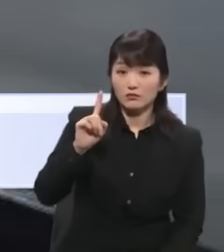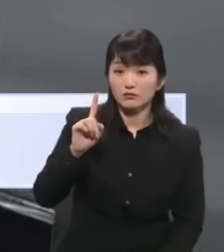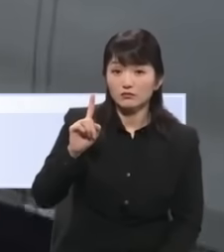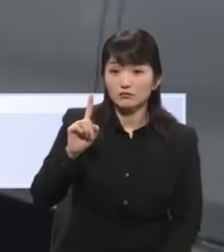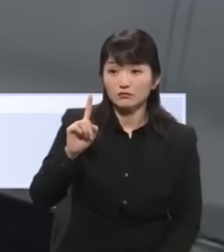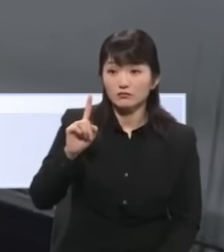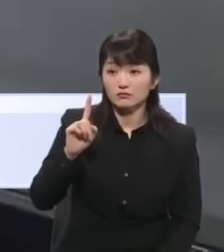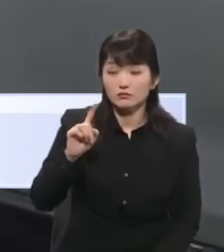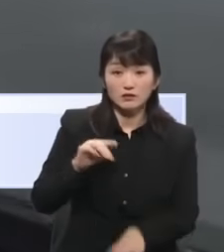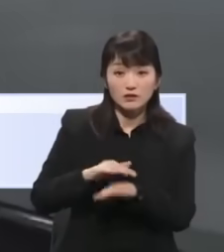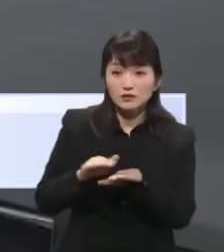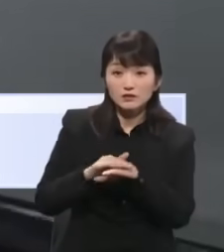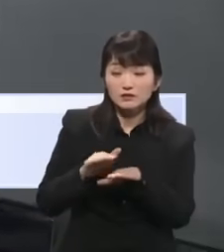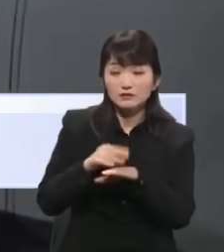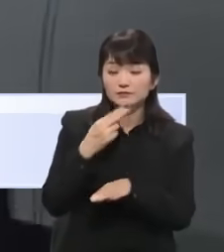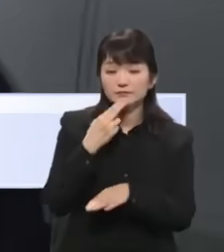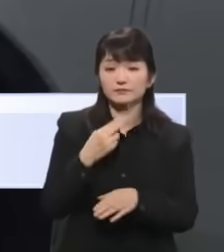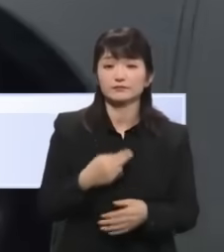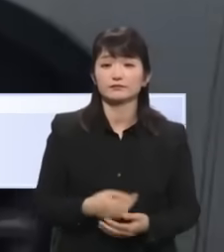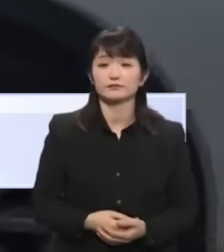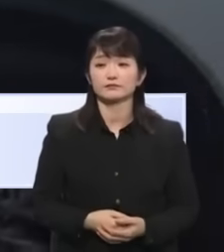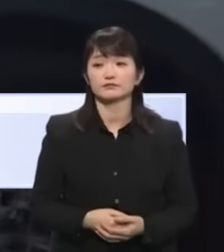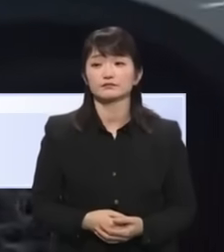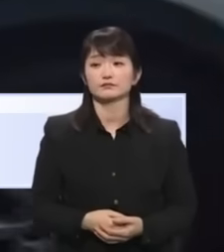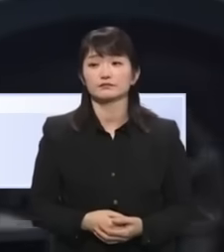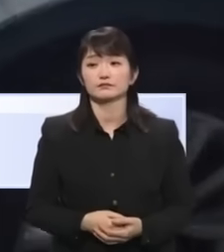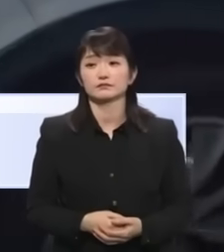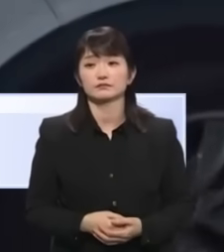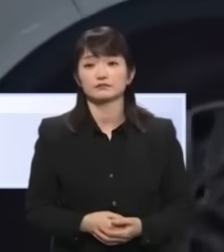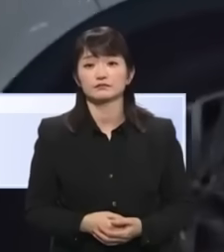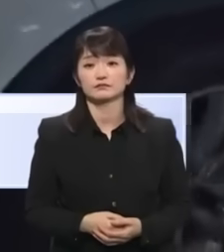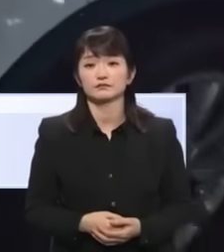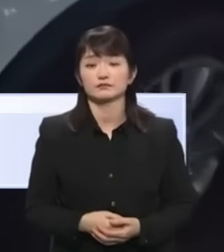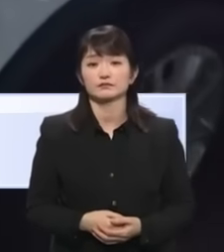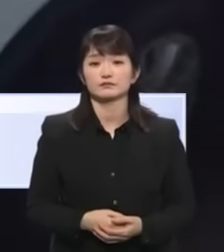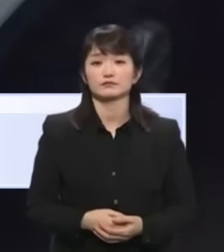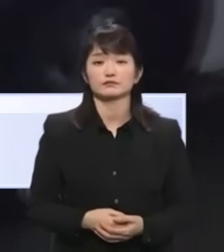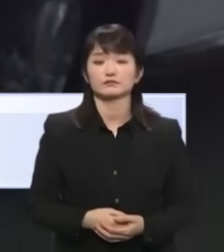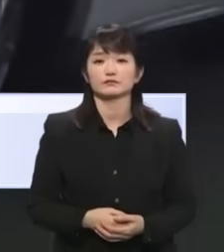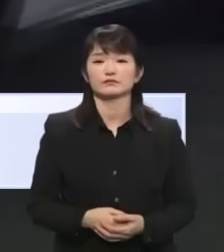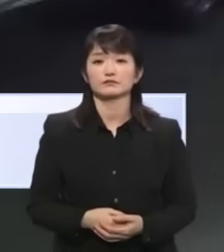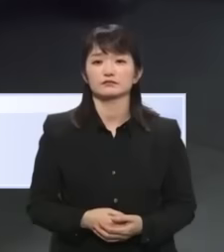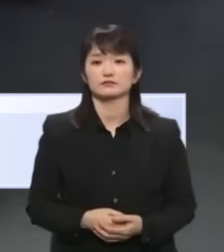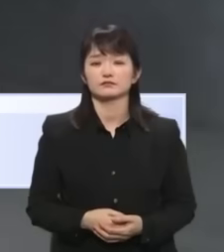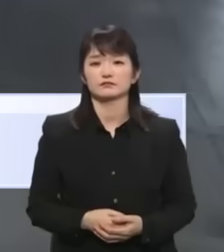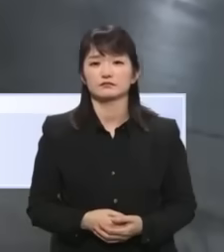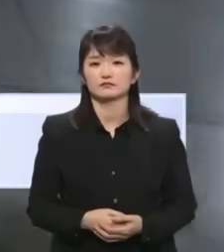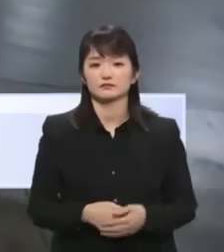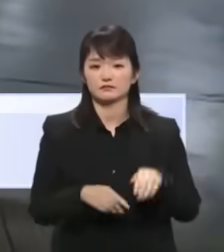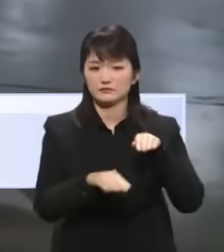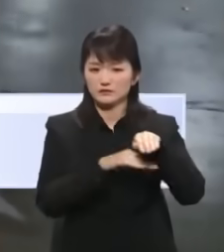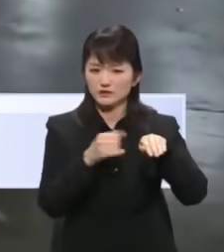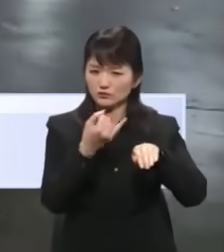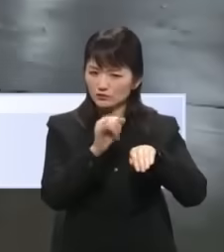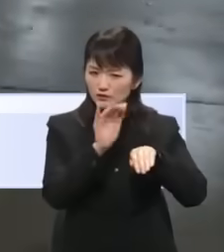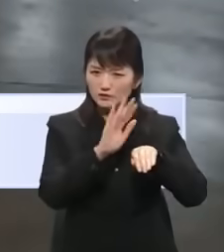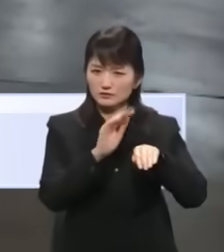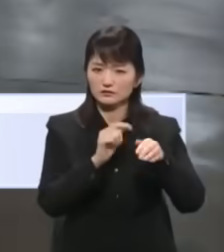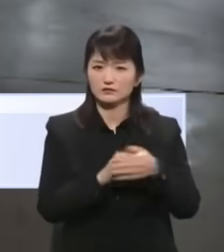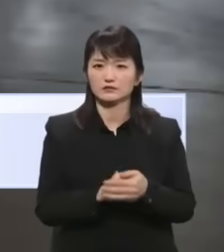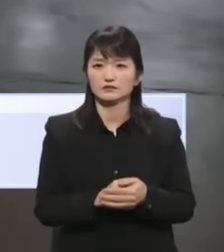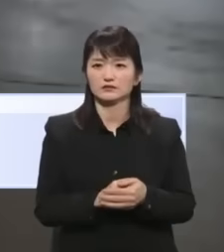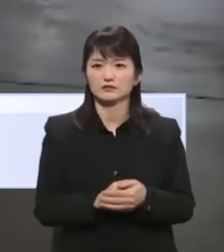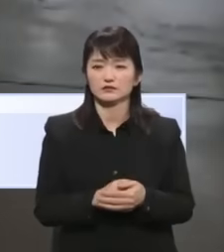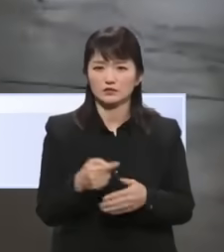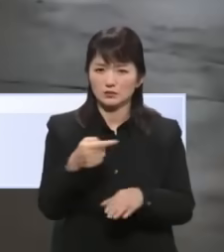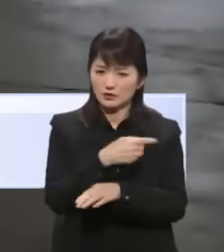사후 처리를 하는 부분들은 없었기 때문에이 부분도 이런 가능성은 좀 낮아 보입니다 그러면 나머지 가능성은 고의로